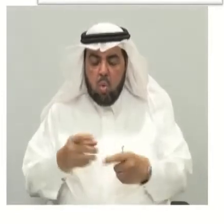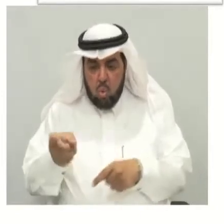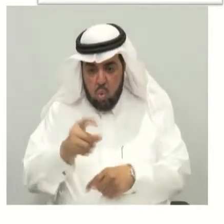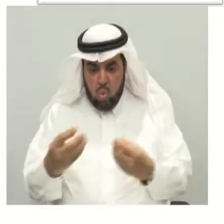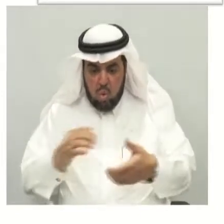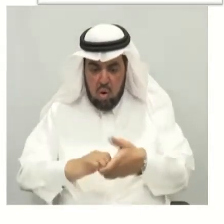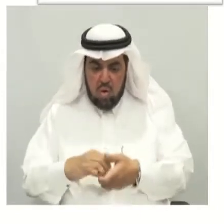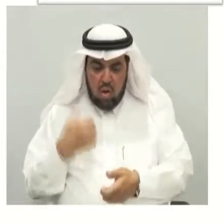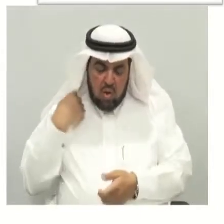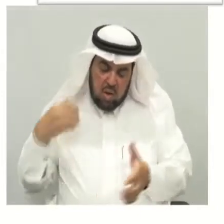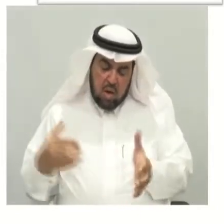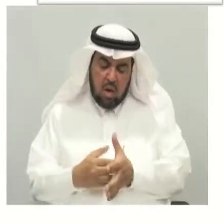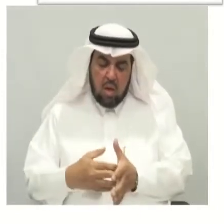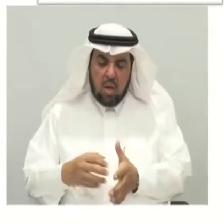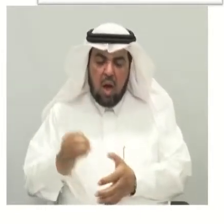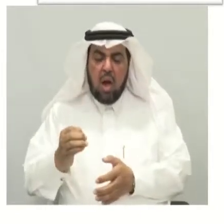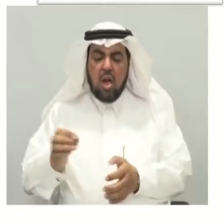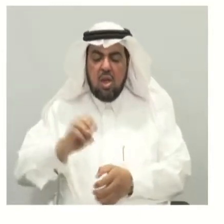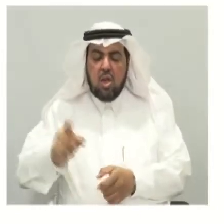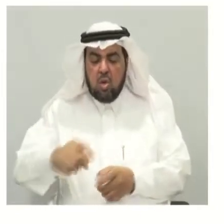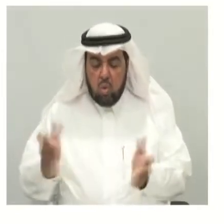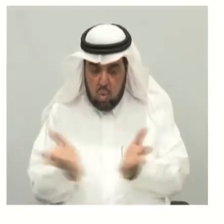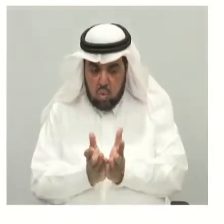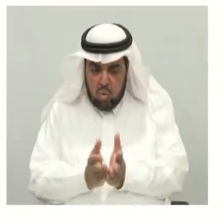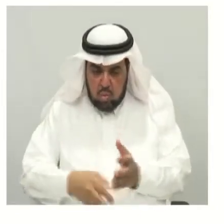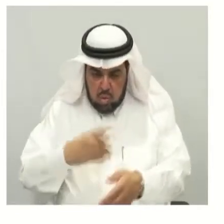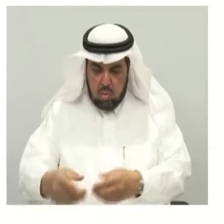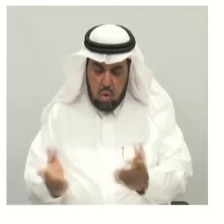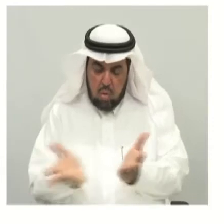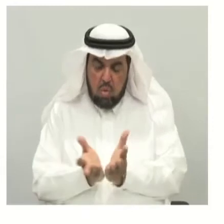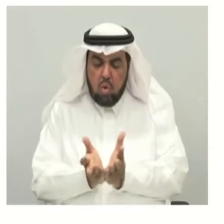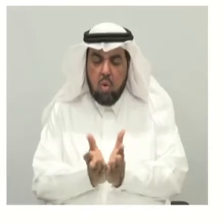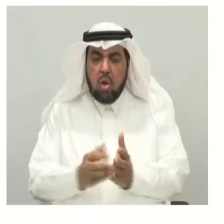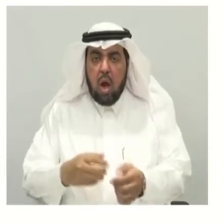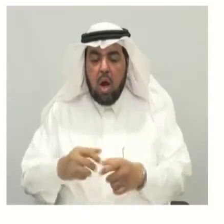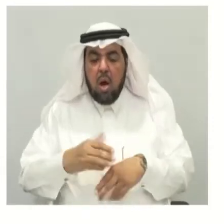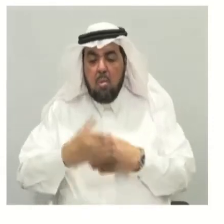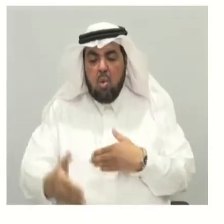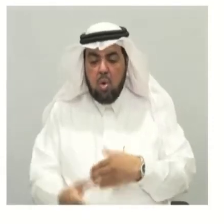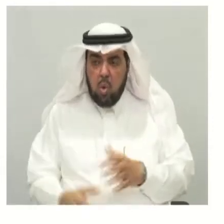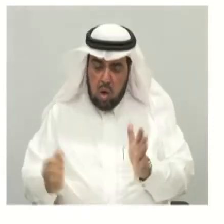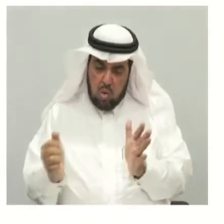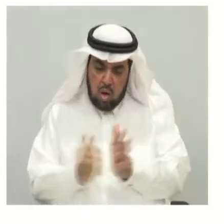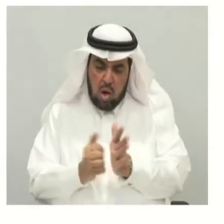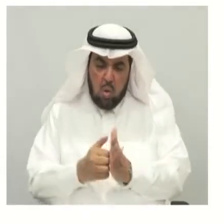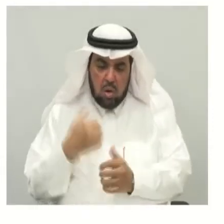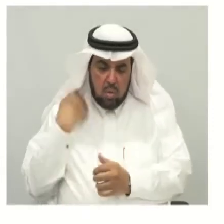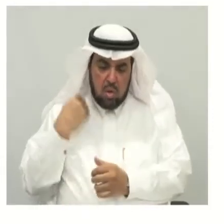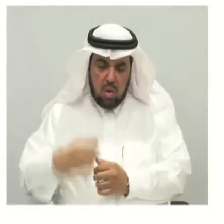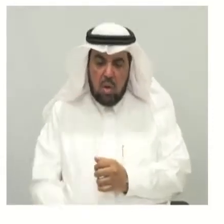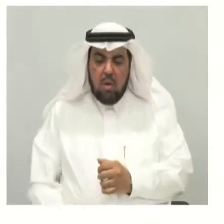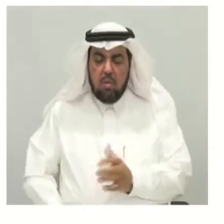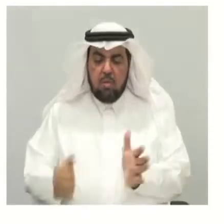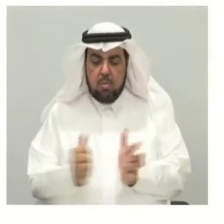الدروس والوحدة ومراجعتها، متابعة يوميا للدروس عن بعد، وحل الواجبات. لدينا واجبنا